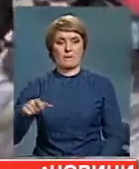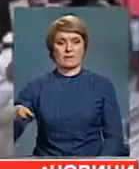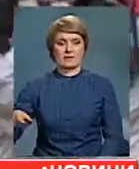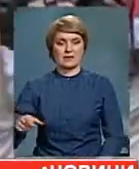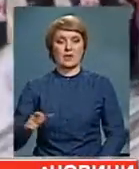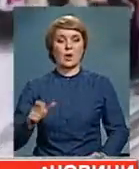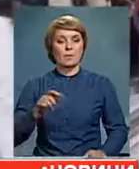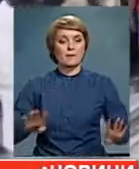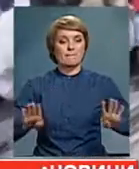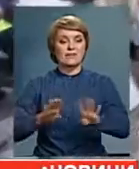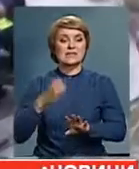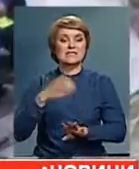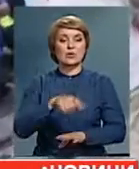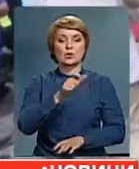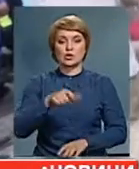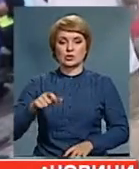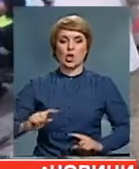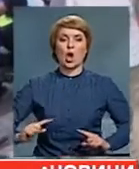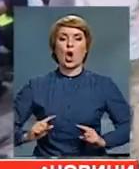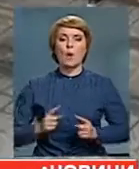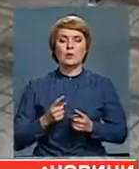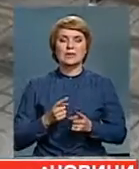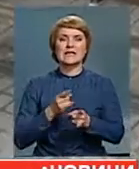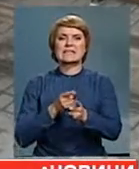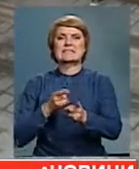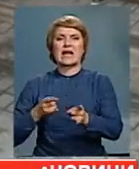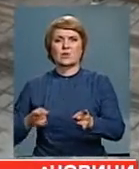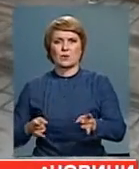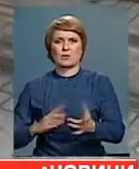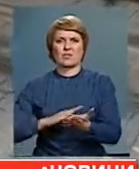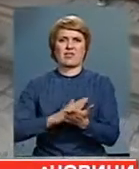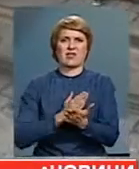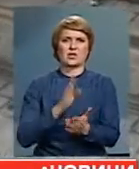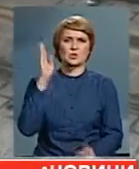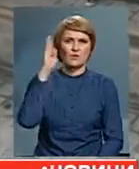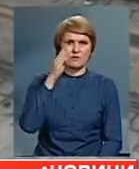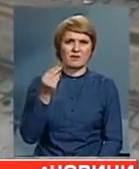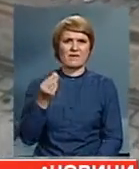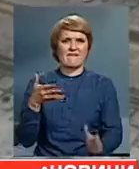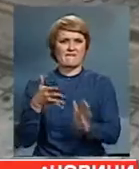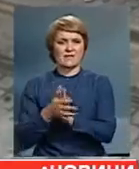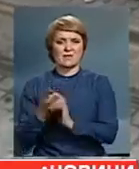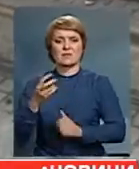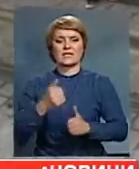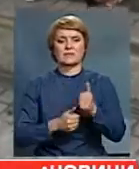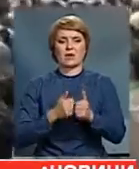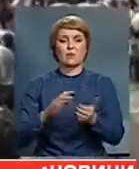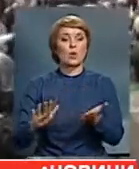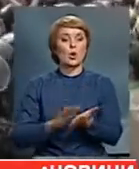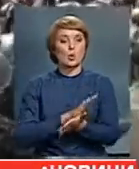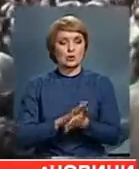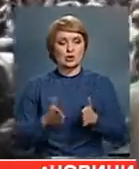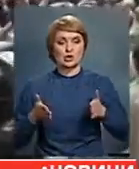їм перекрили сотні жителів. Вони обурені заторами, якістю води і витратами на змагання. Щоб розчистити